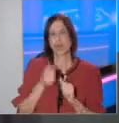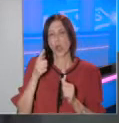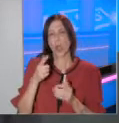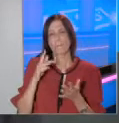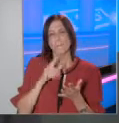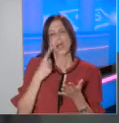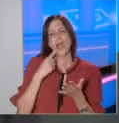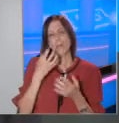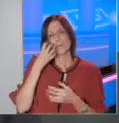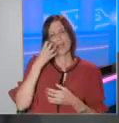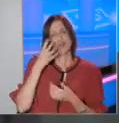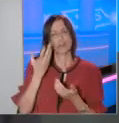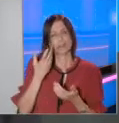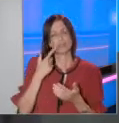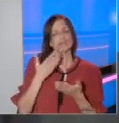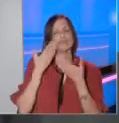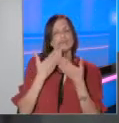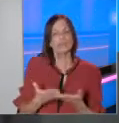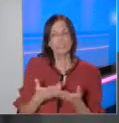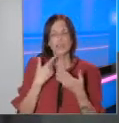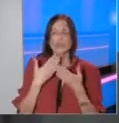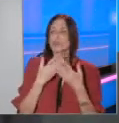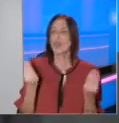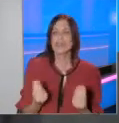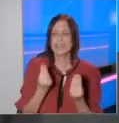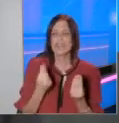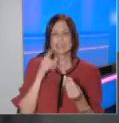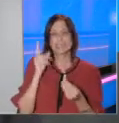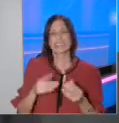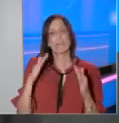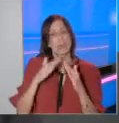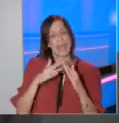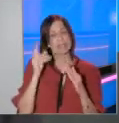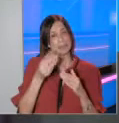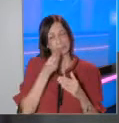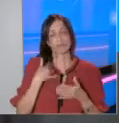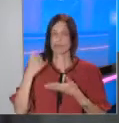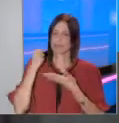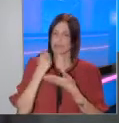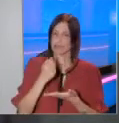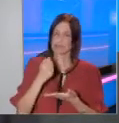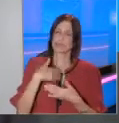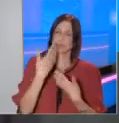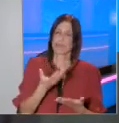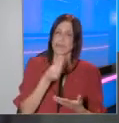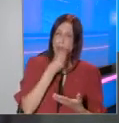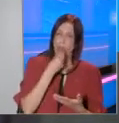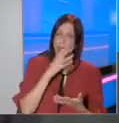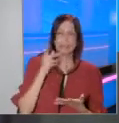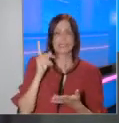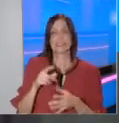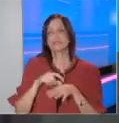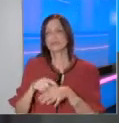בניידים, מושיטים להם יד, ומסייעים בכל דבר. אם צריך בבית צלם מזון, אז אנחנו שם בשבילם. ואם צריך להוביל